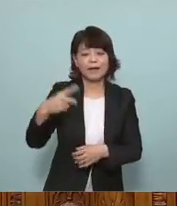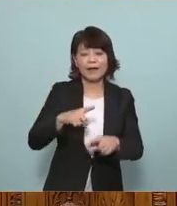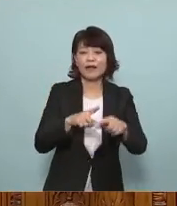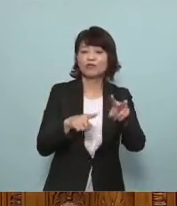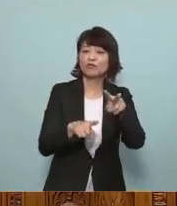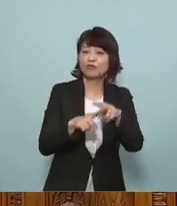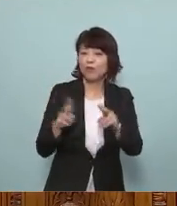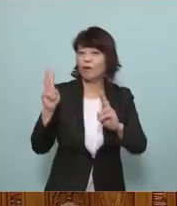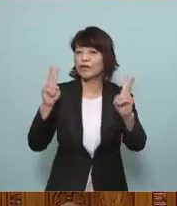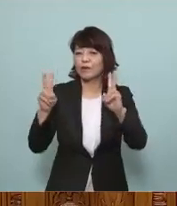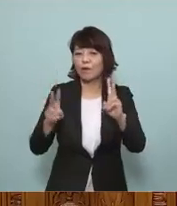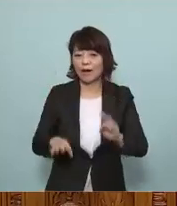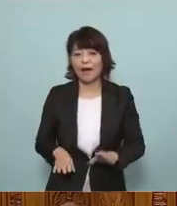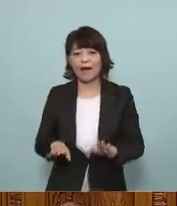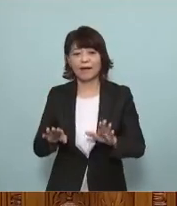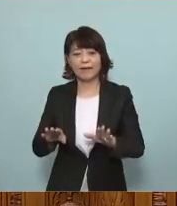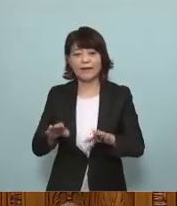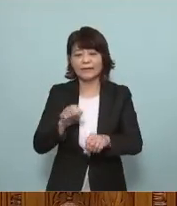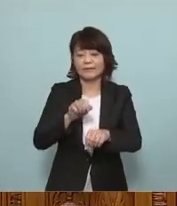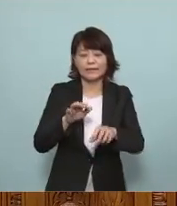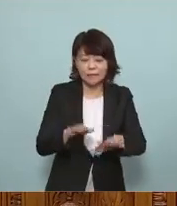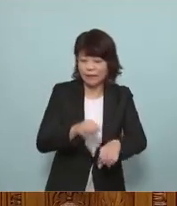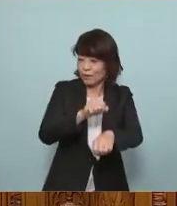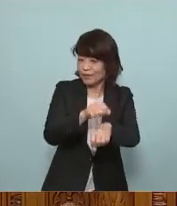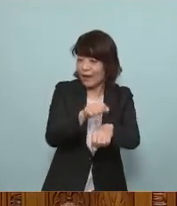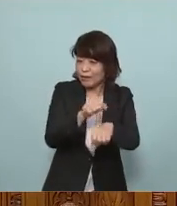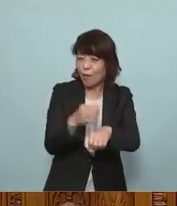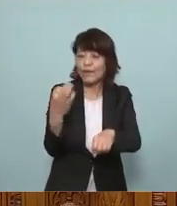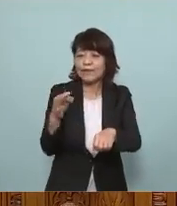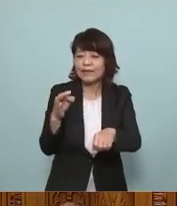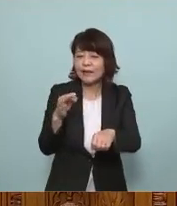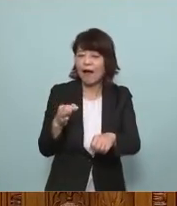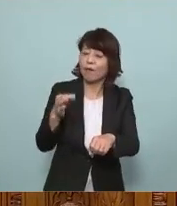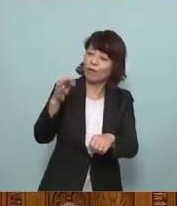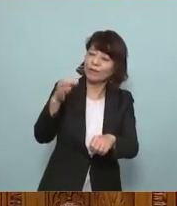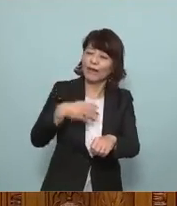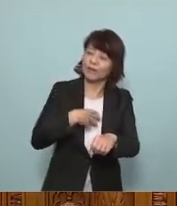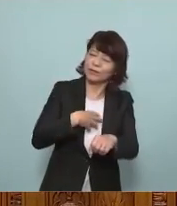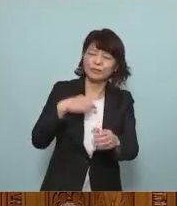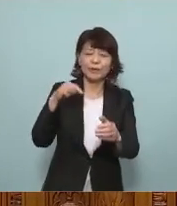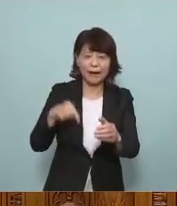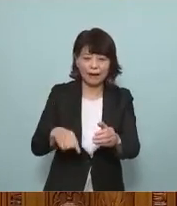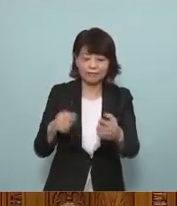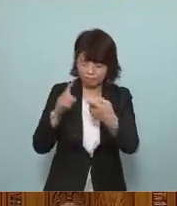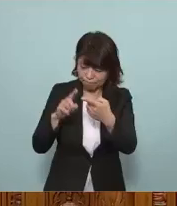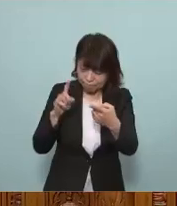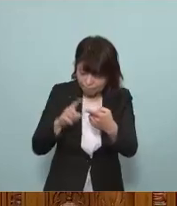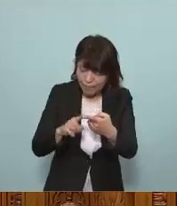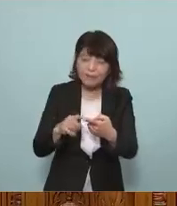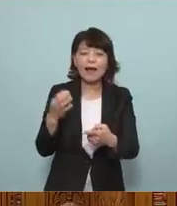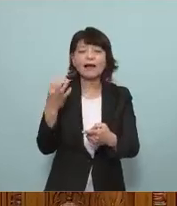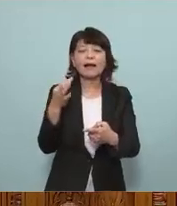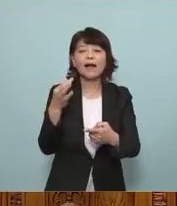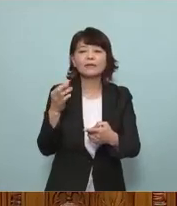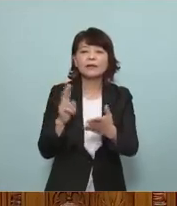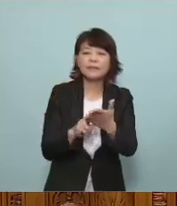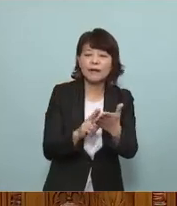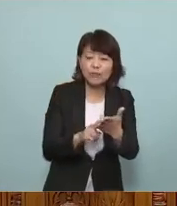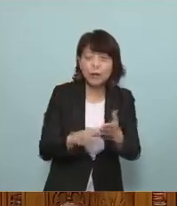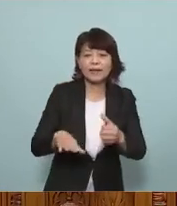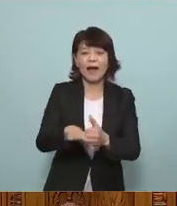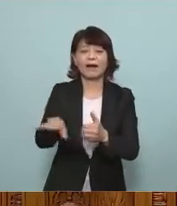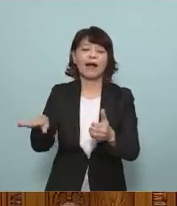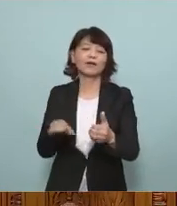材料費の高騰で苦しむ中、適正な価格転嫁が行えるよう、環境整備を進